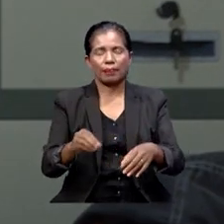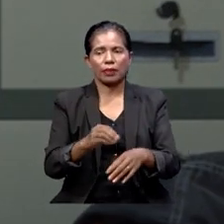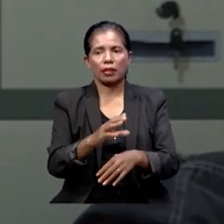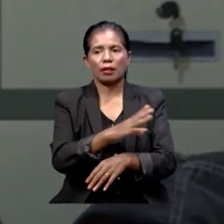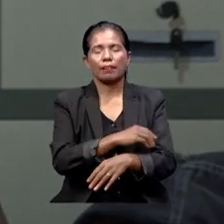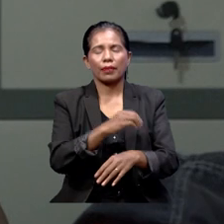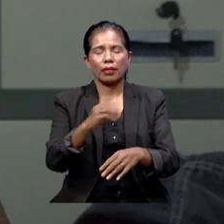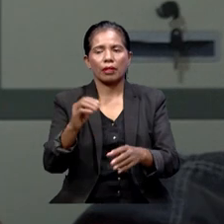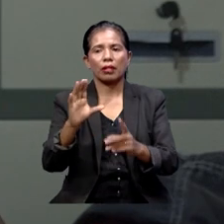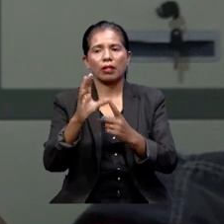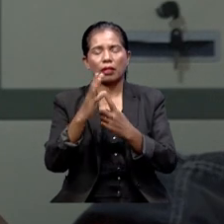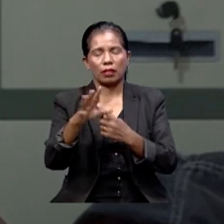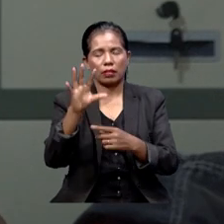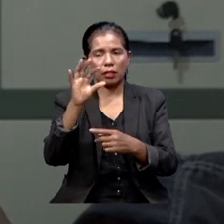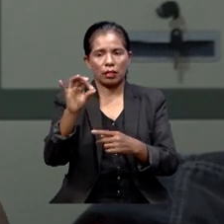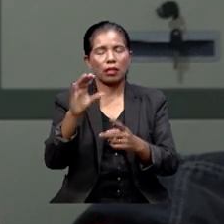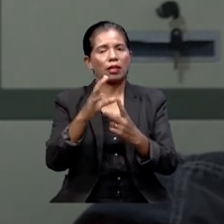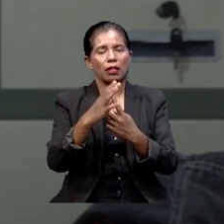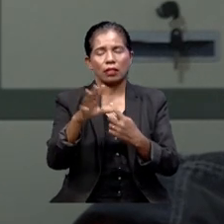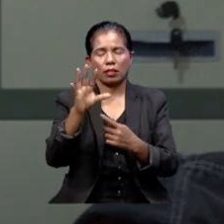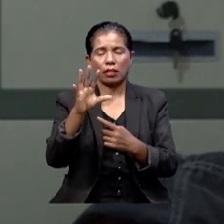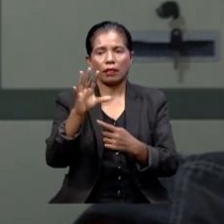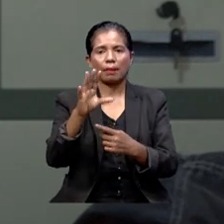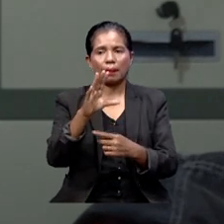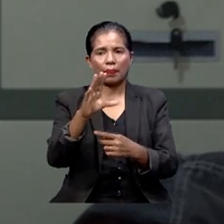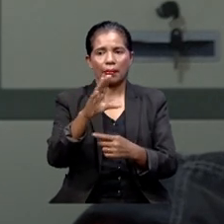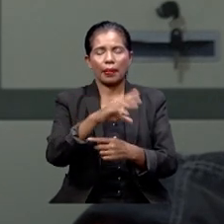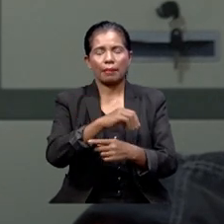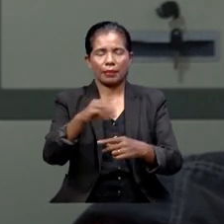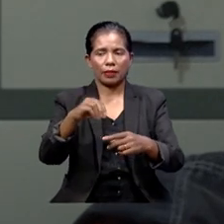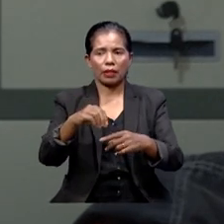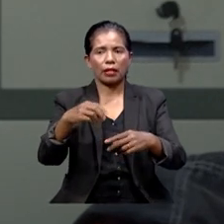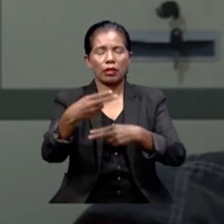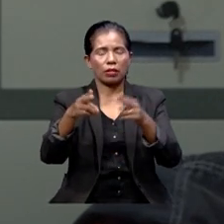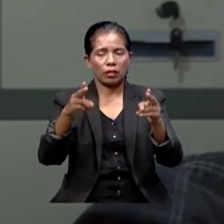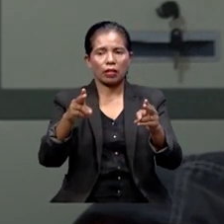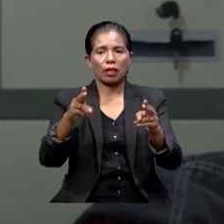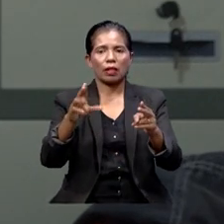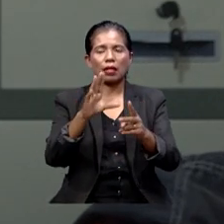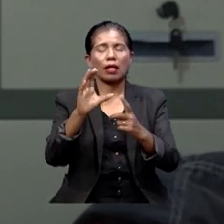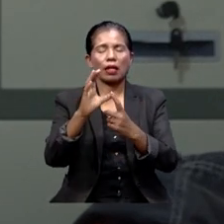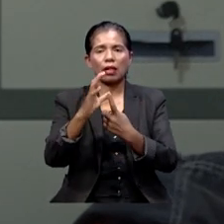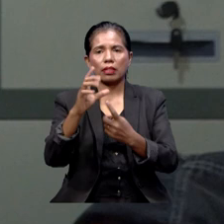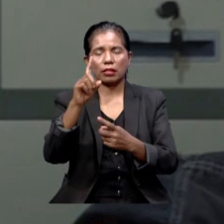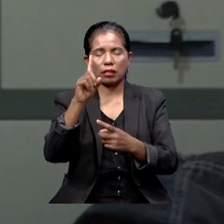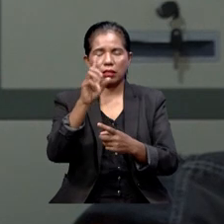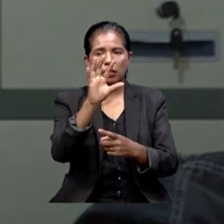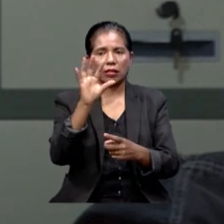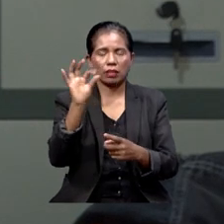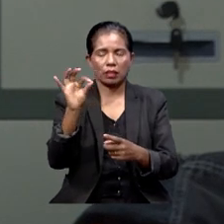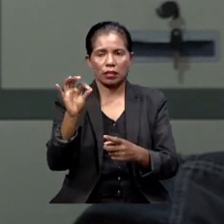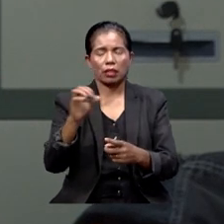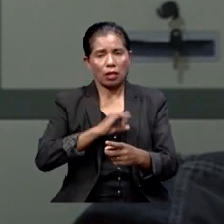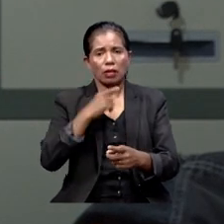ne ami sedok beletaka tambane profesor ne memang lato dulu. Tamu ini harus pilih kawan bayar di sport apa